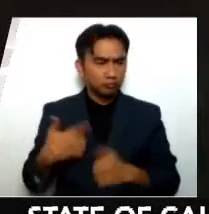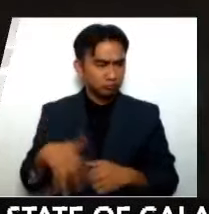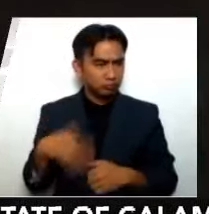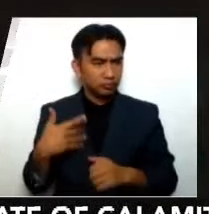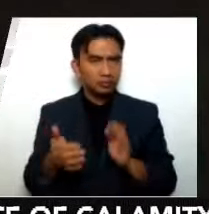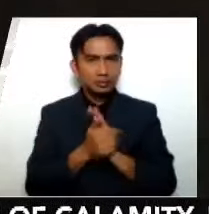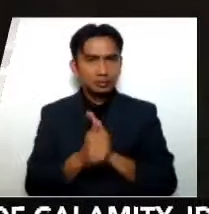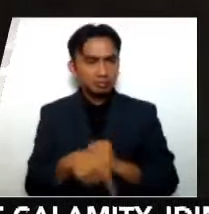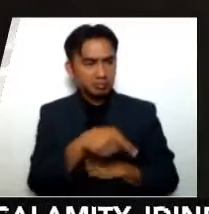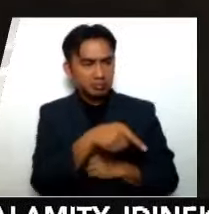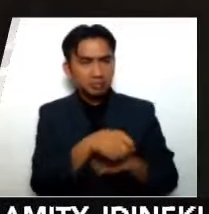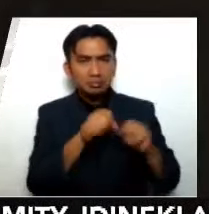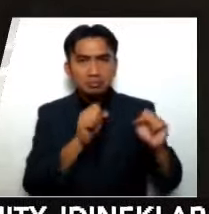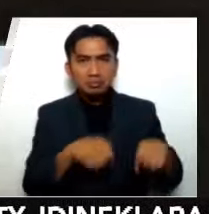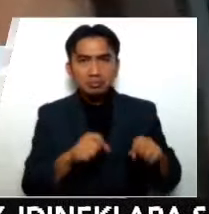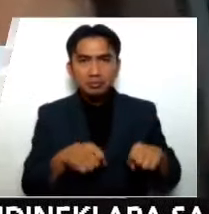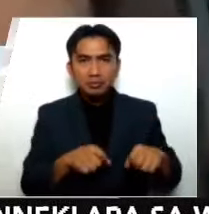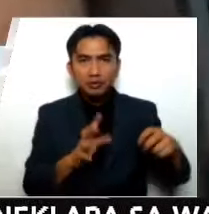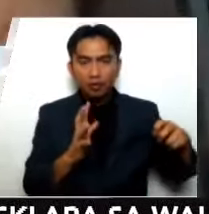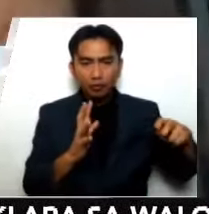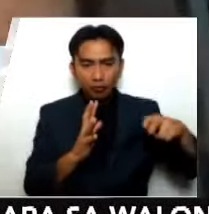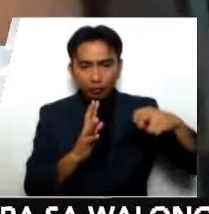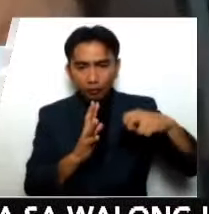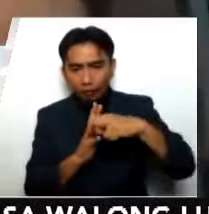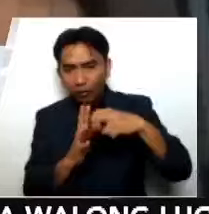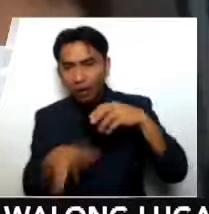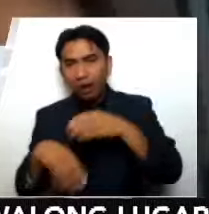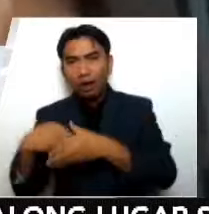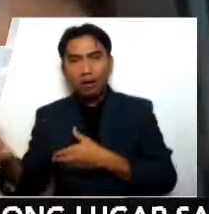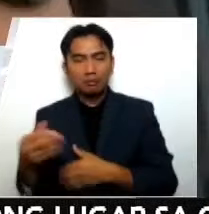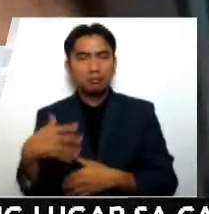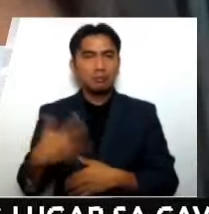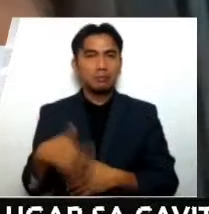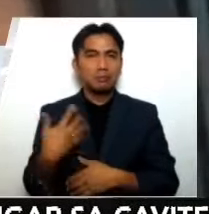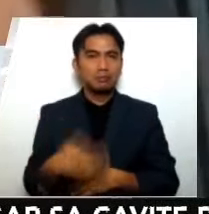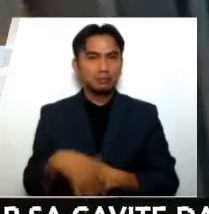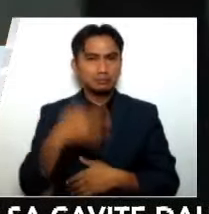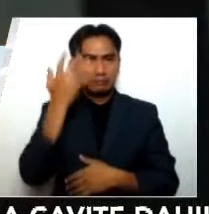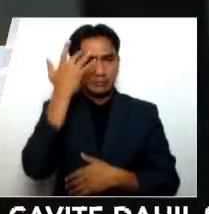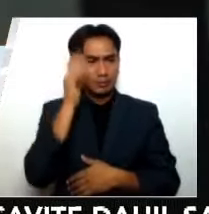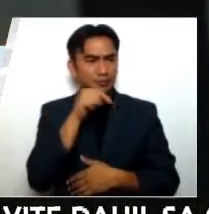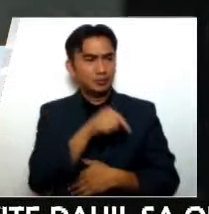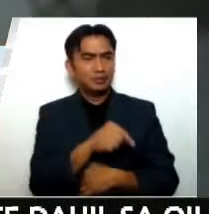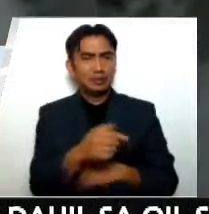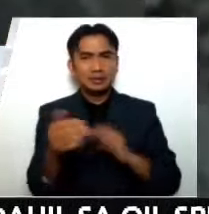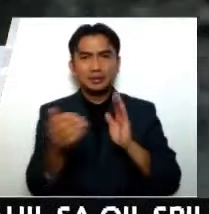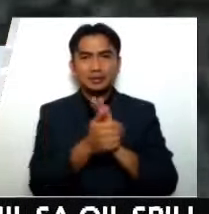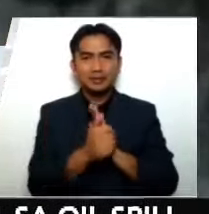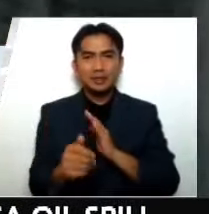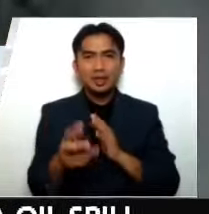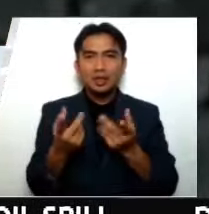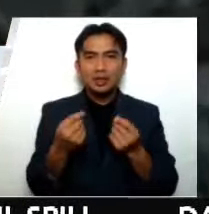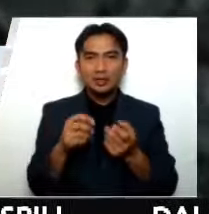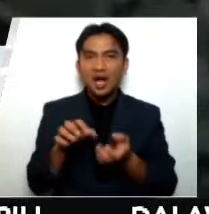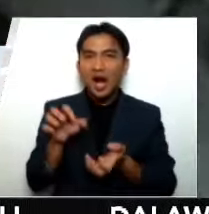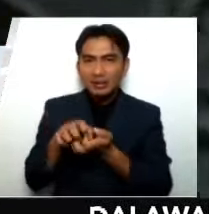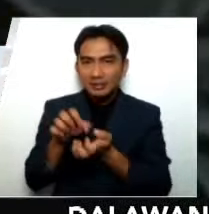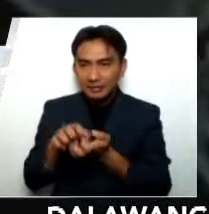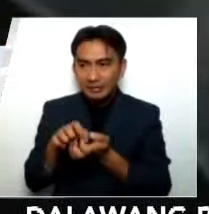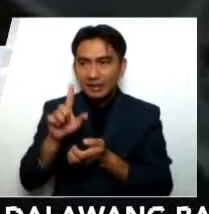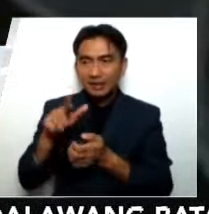niyang lumabas. Magaling po siyang ngat-ngatin. Ang naisip ng fur mom na si